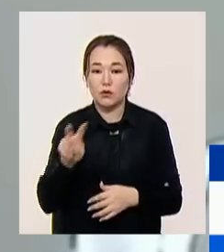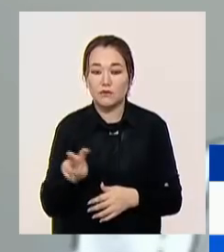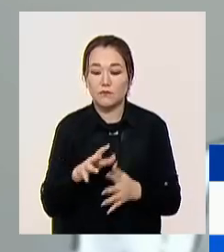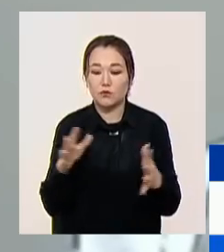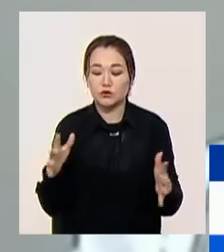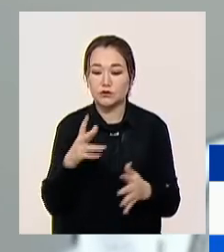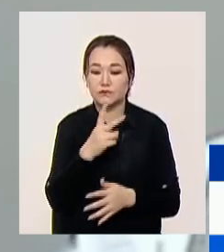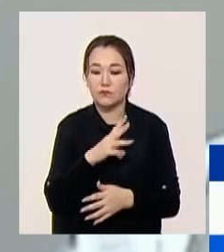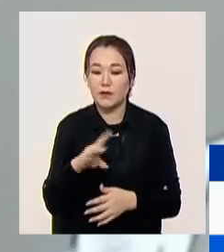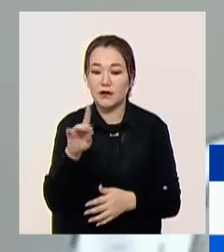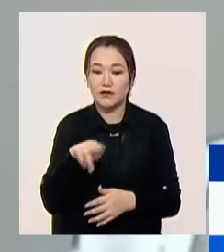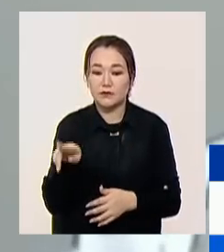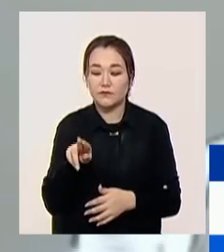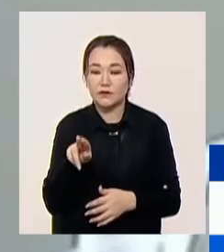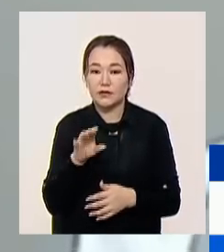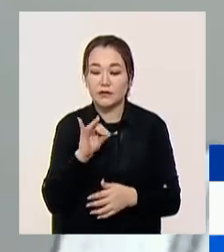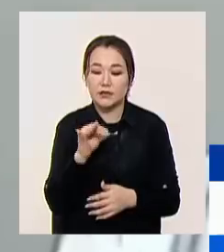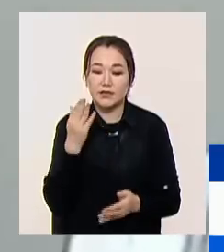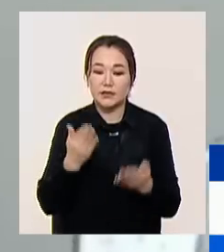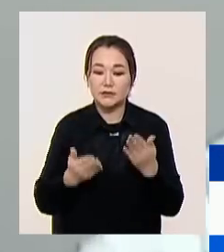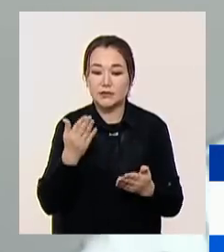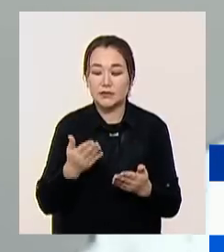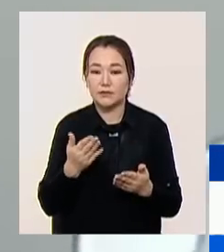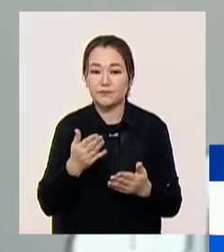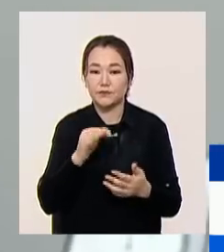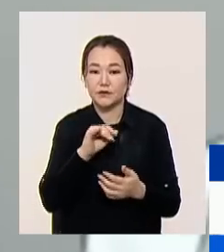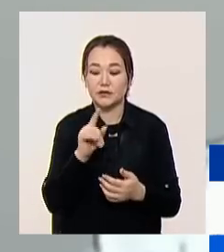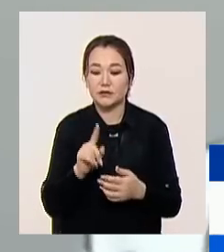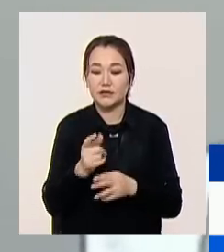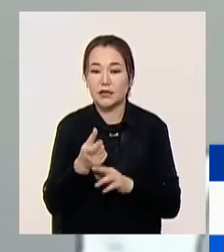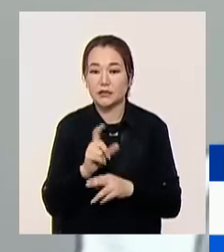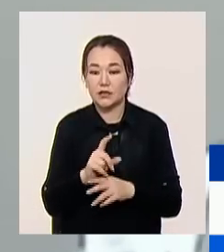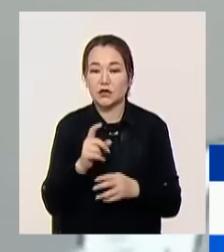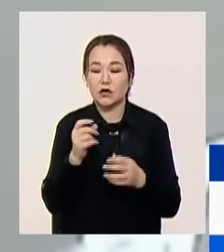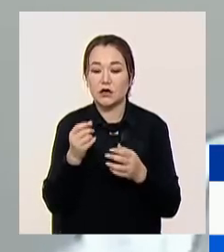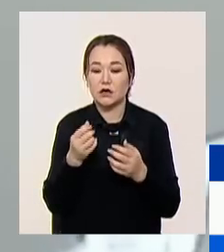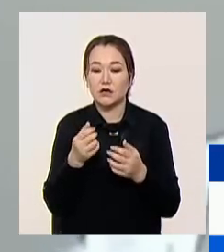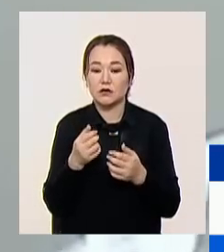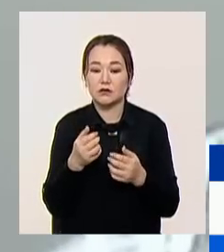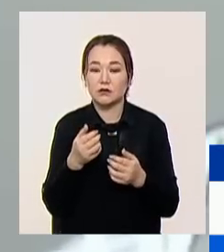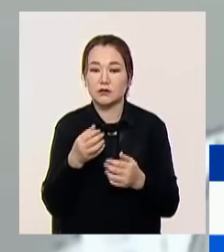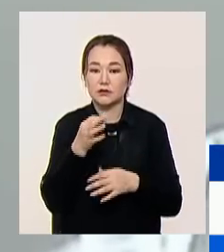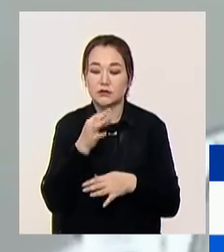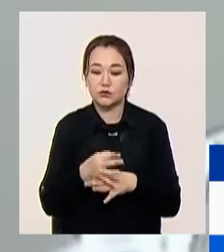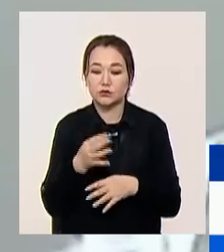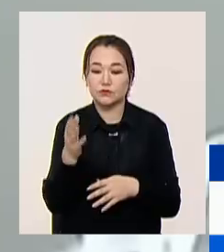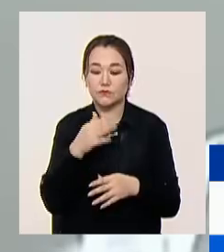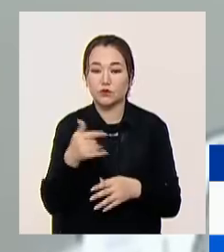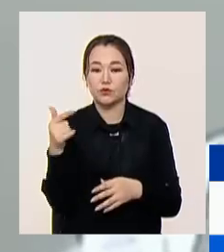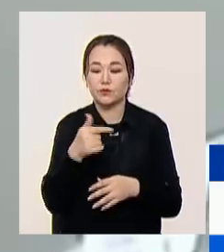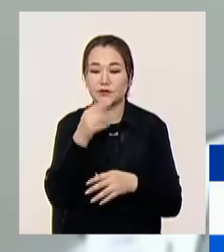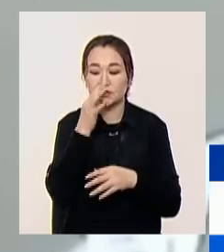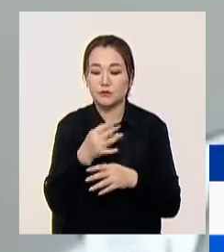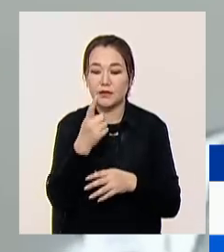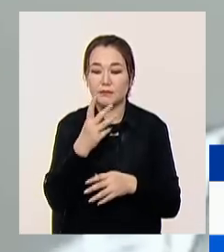2 миллиардов долларов. И если исходить из вот этой арифметики, да, то ну, давайте грубо возьмем, что